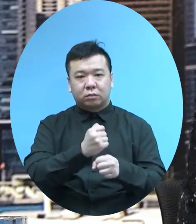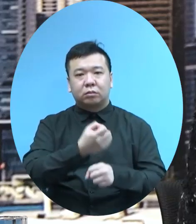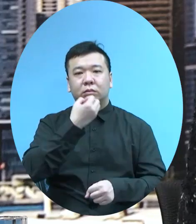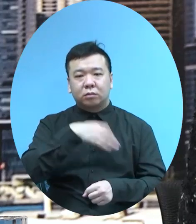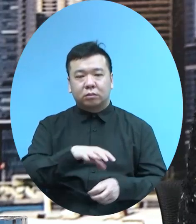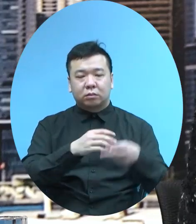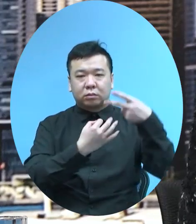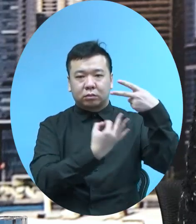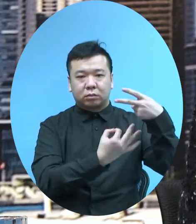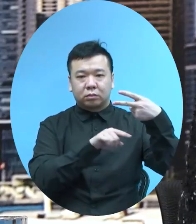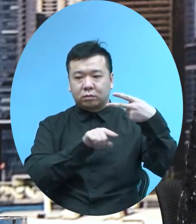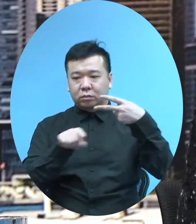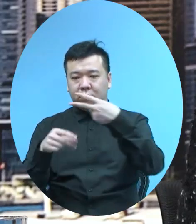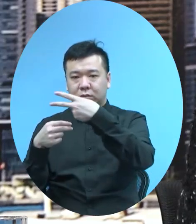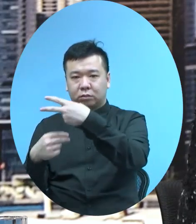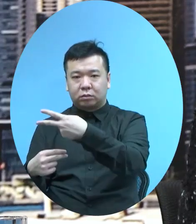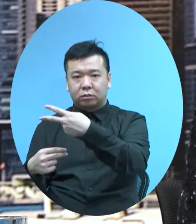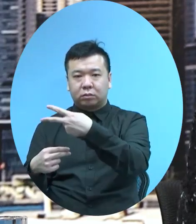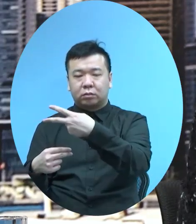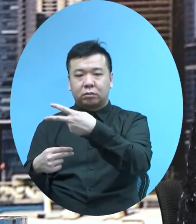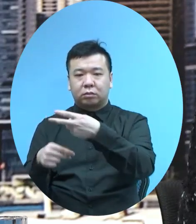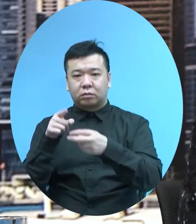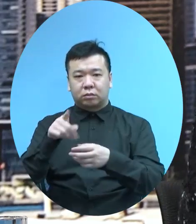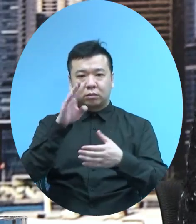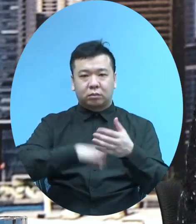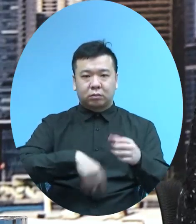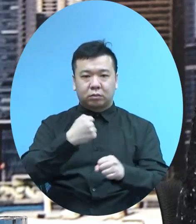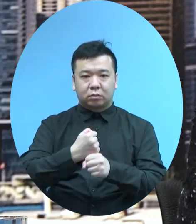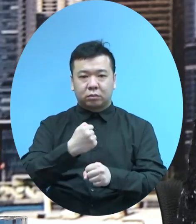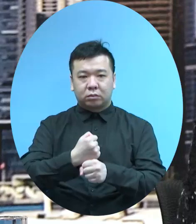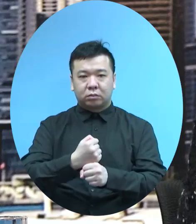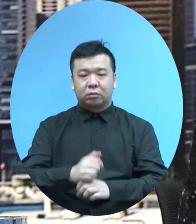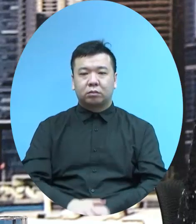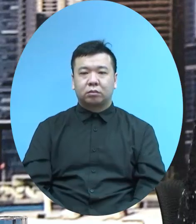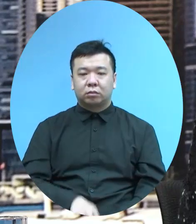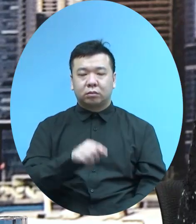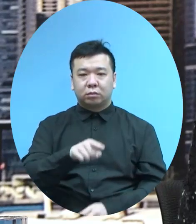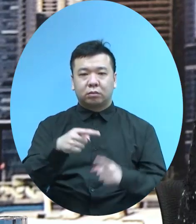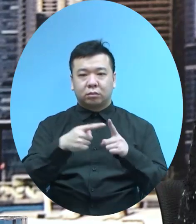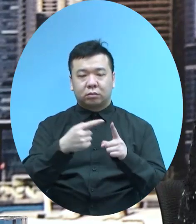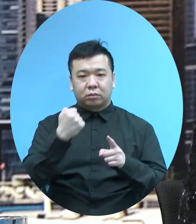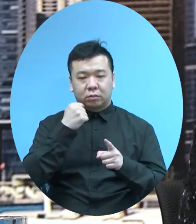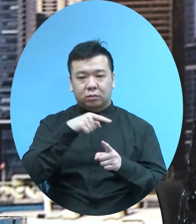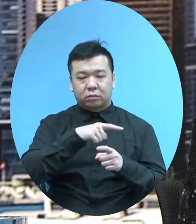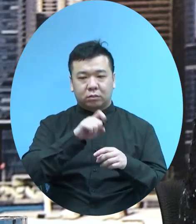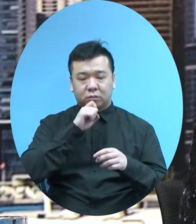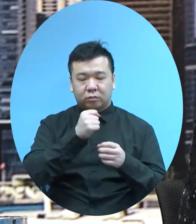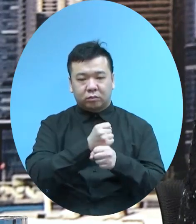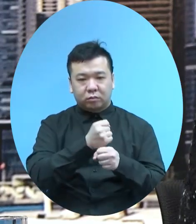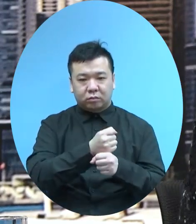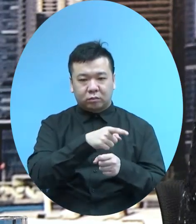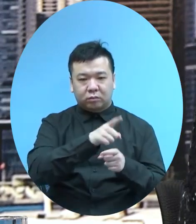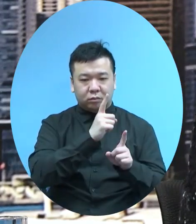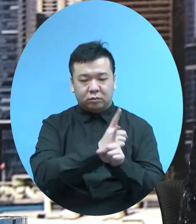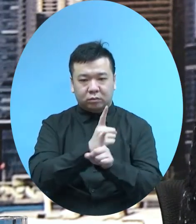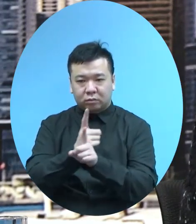喺2月3日至7日期間缺勤嘅員工啦。咁我哋人力資源部咧就會之後咧逐個同